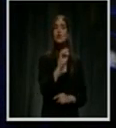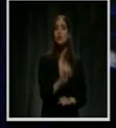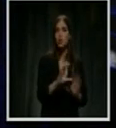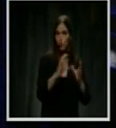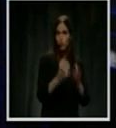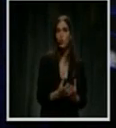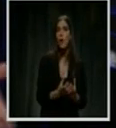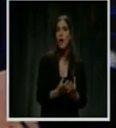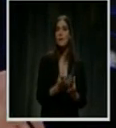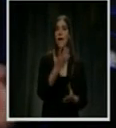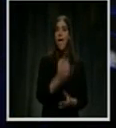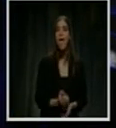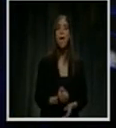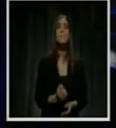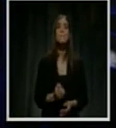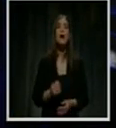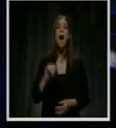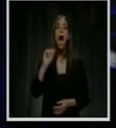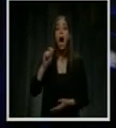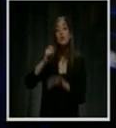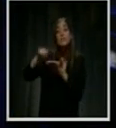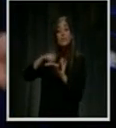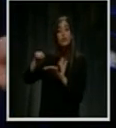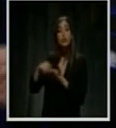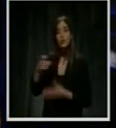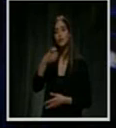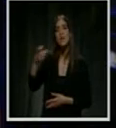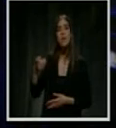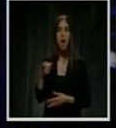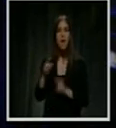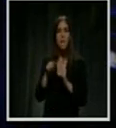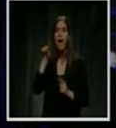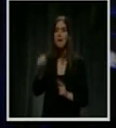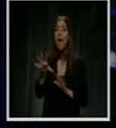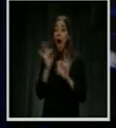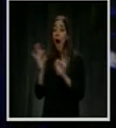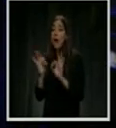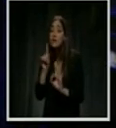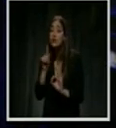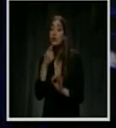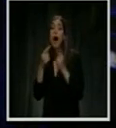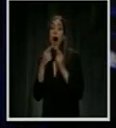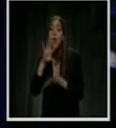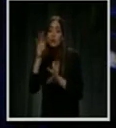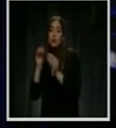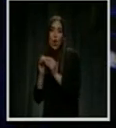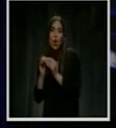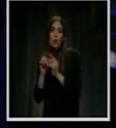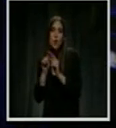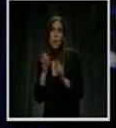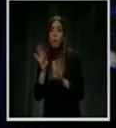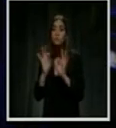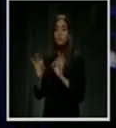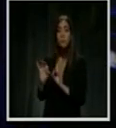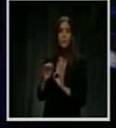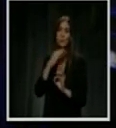Ġenerali illi inti selettivament tagħżel illi tikkwota f'biċċa, però fejn jagħtina dak iċ-ċertifikat ta' korrettezza, rettezza u integrità